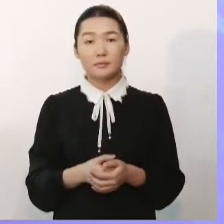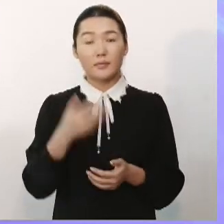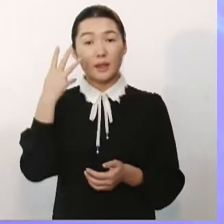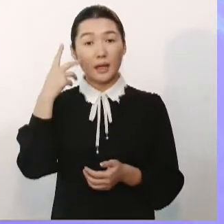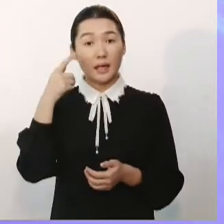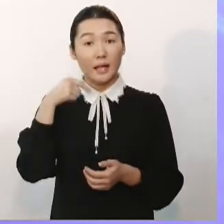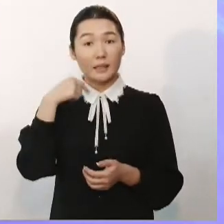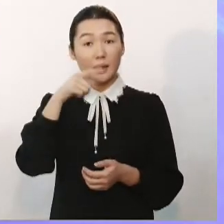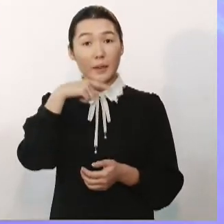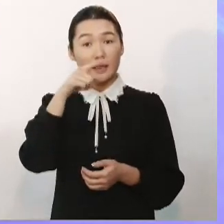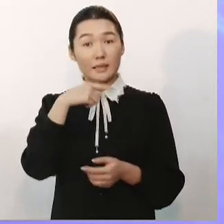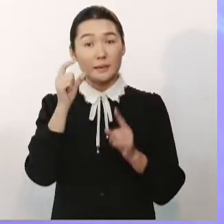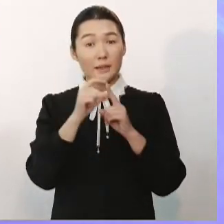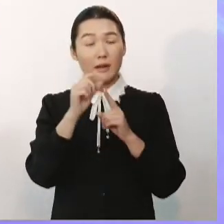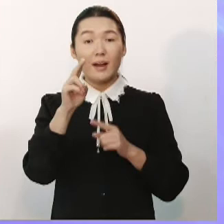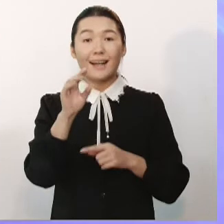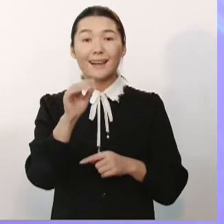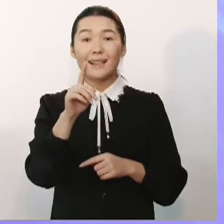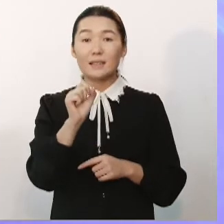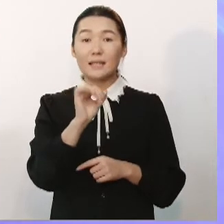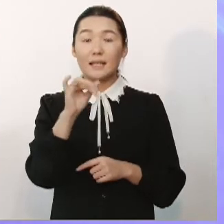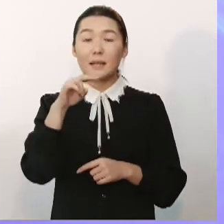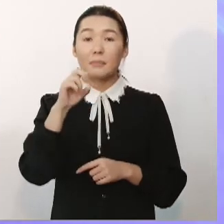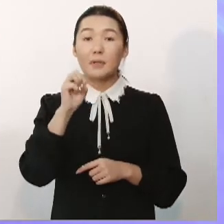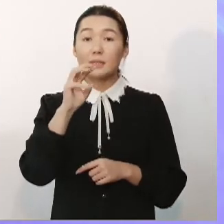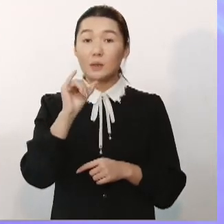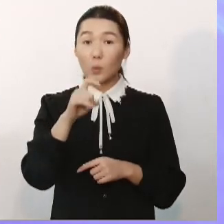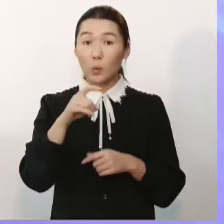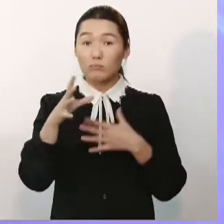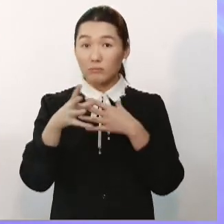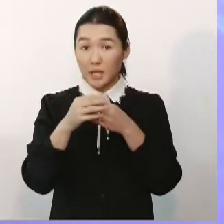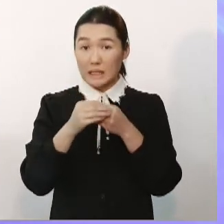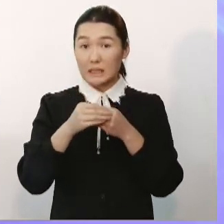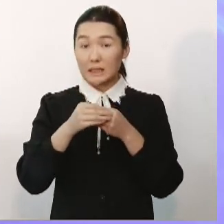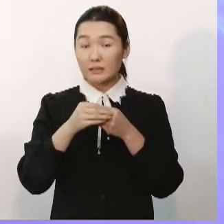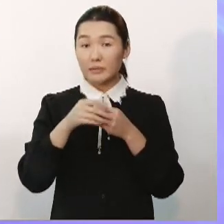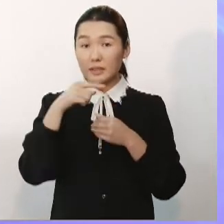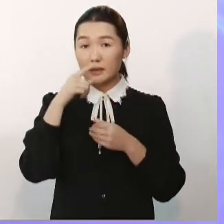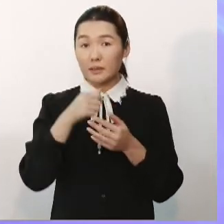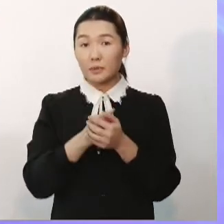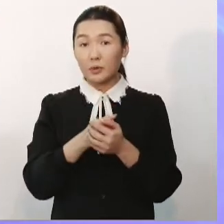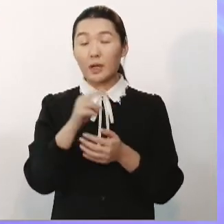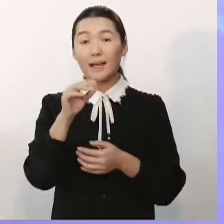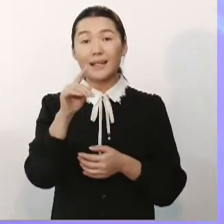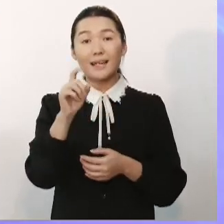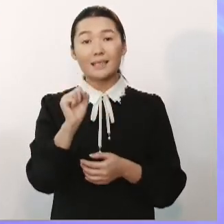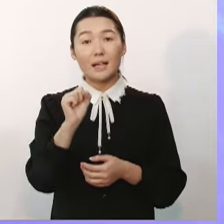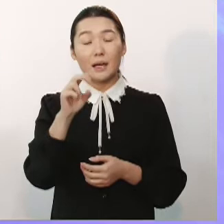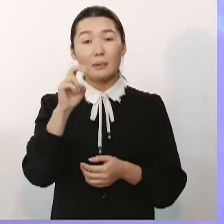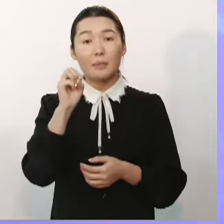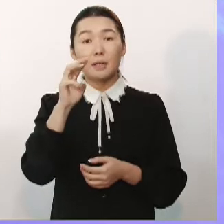когда произносим слова коза и пастух, произнесите вместе со мной. Коза,